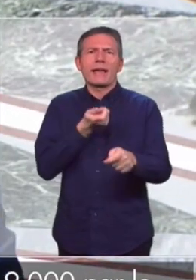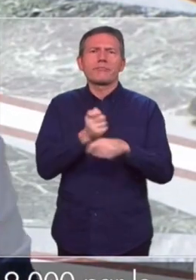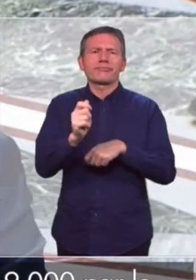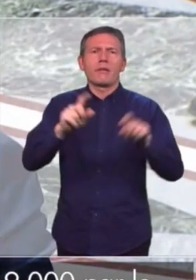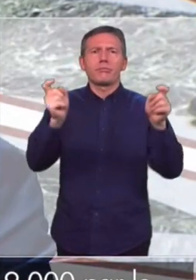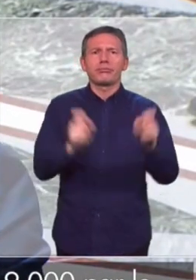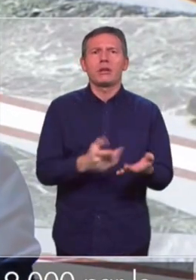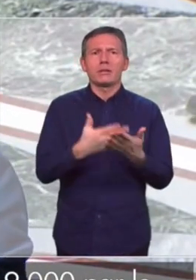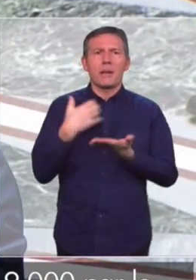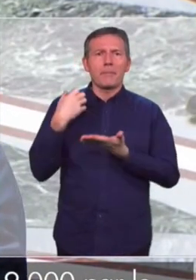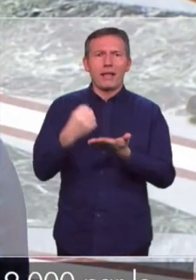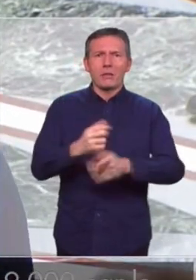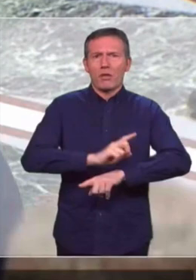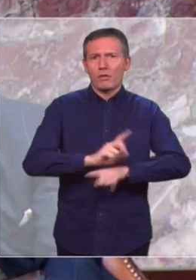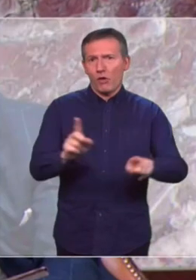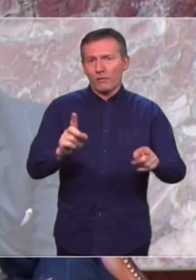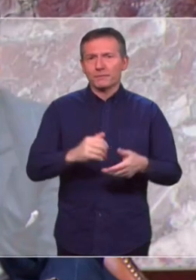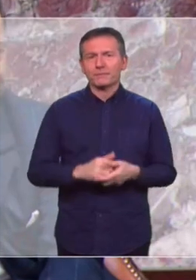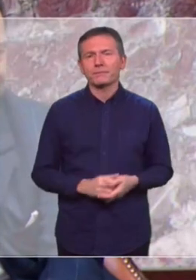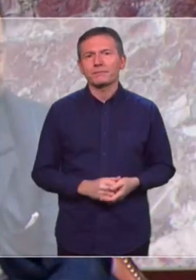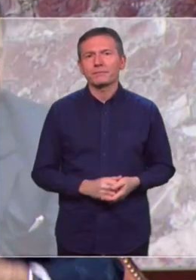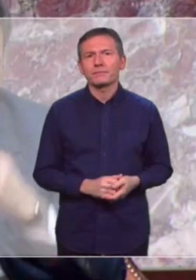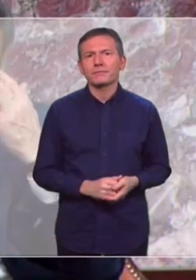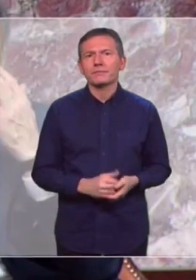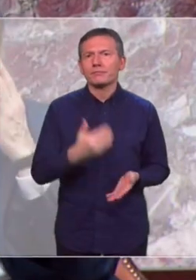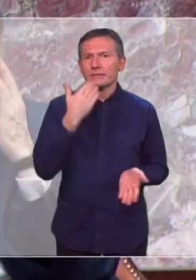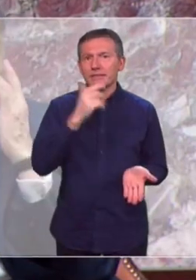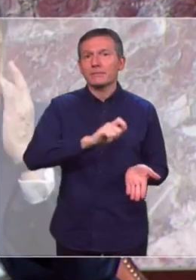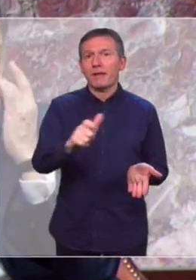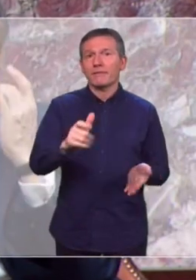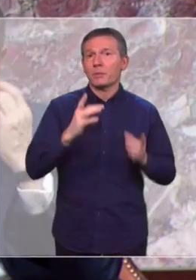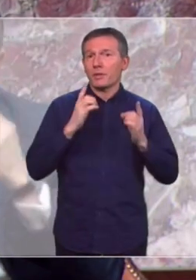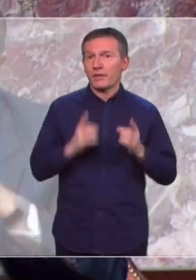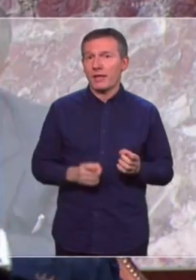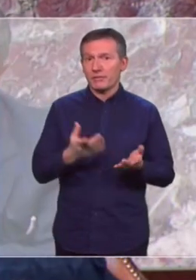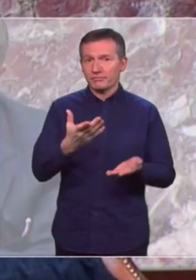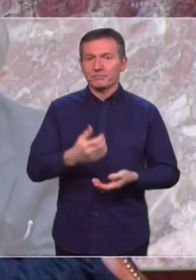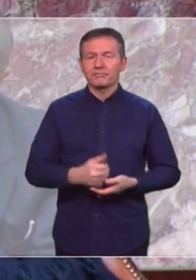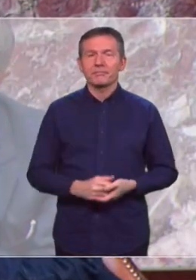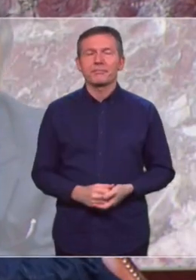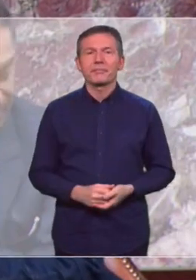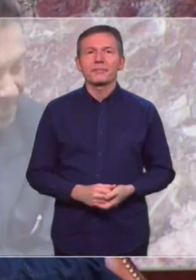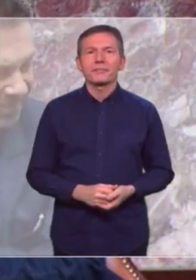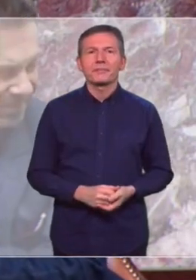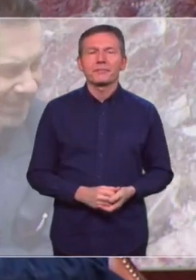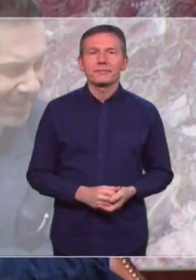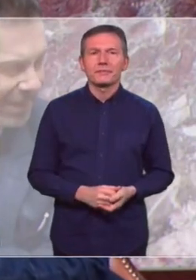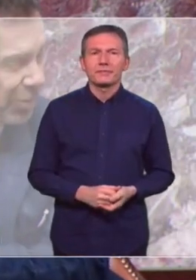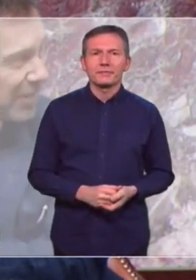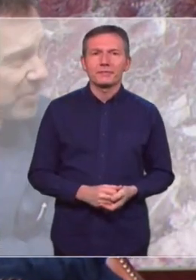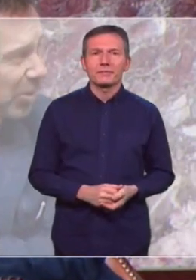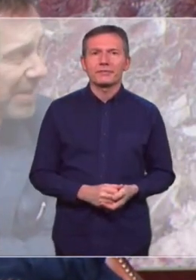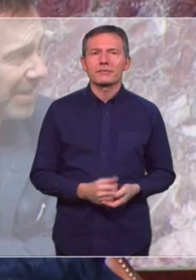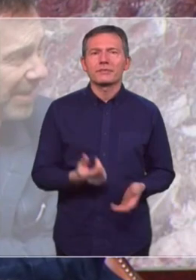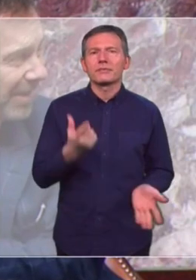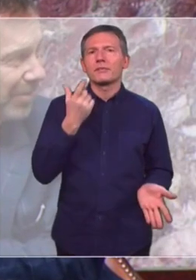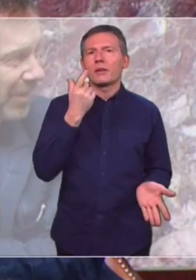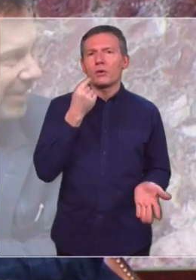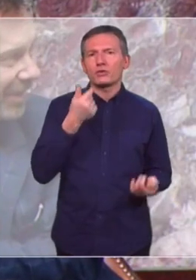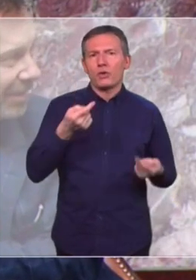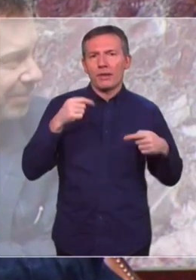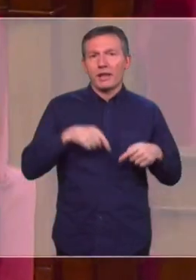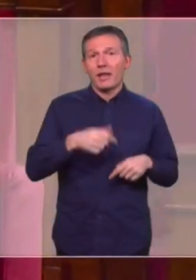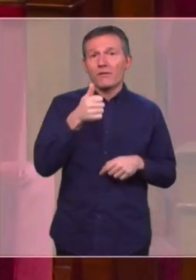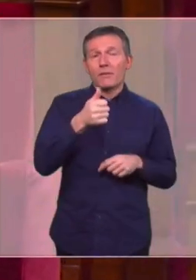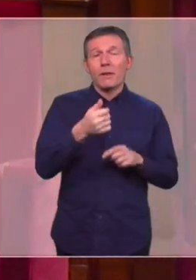ce patrimoine que nous portons commun. Merci, monsieur le ministre. Monsieur le député, vous avez la parole. Monsieur le ministre, si vous